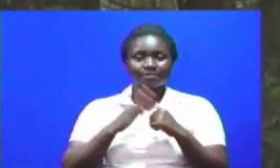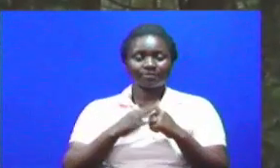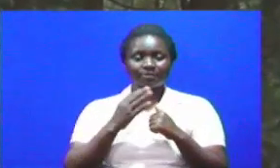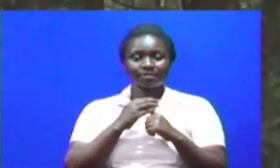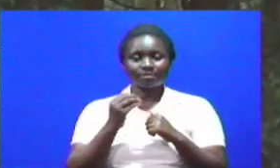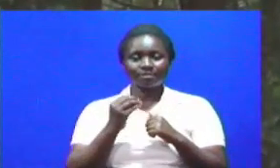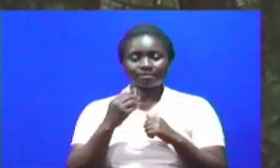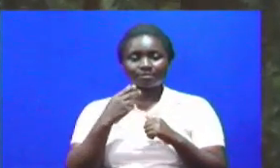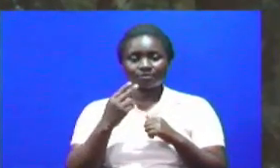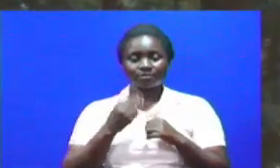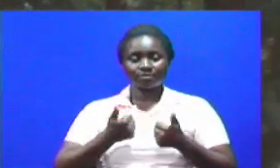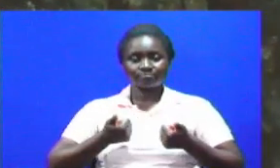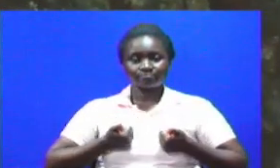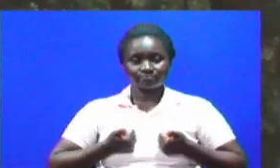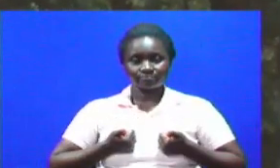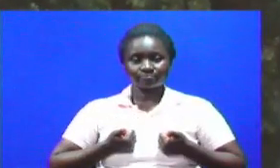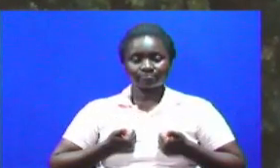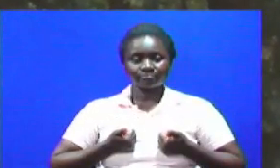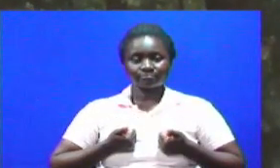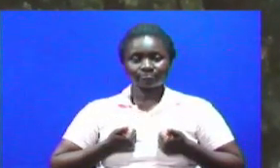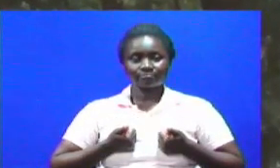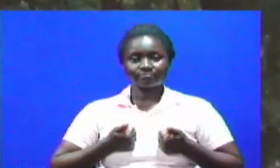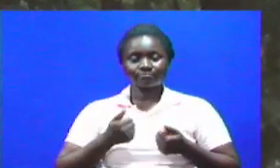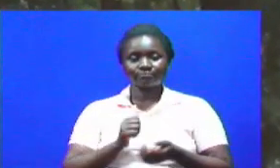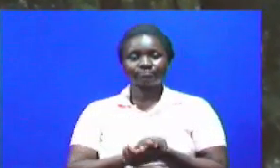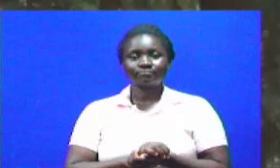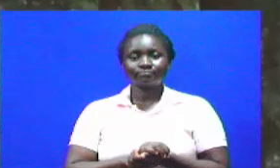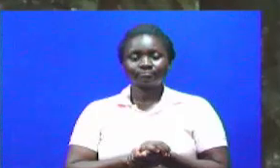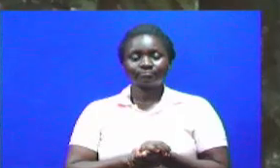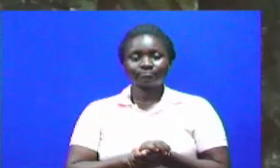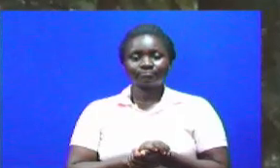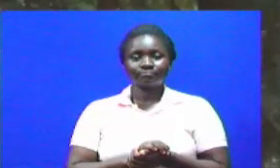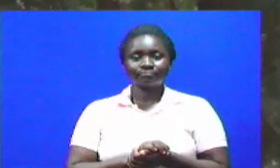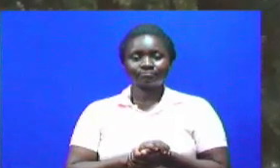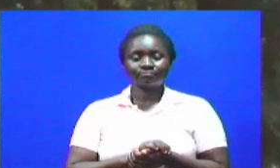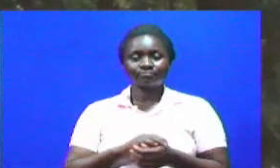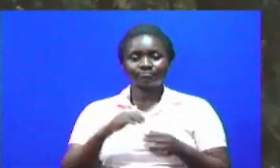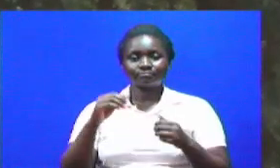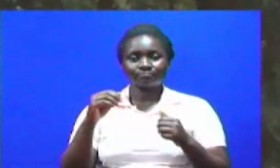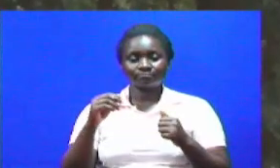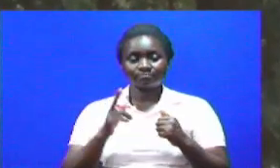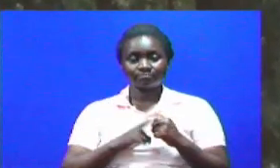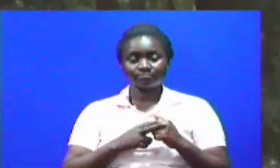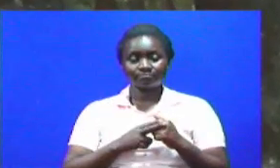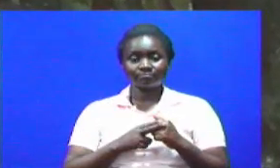702 girls, and out of the 702,